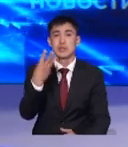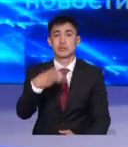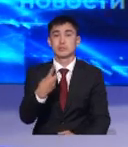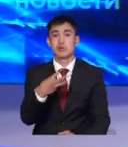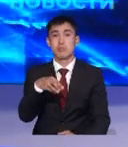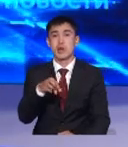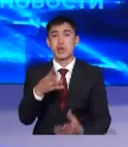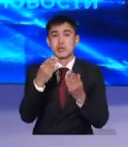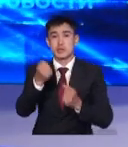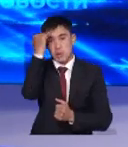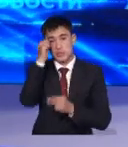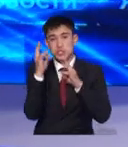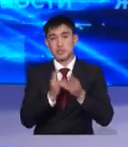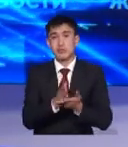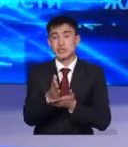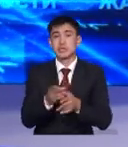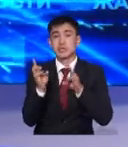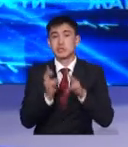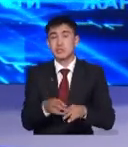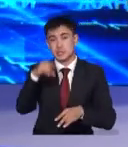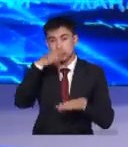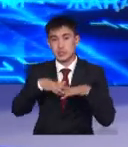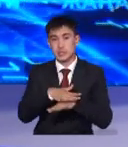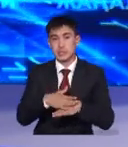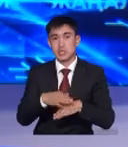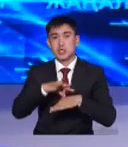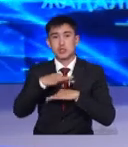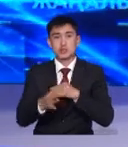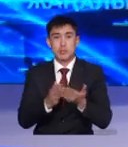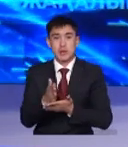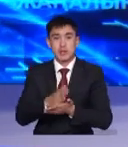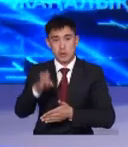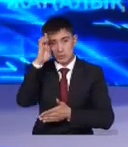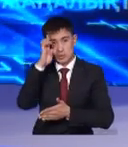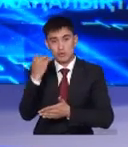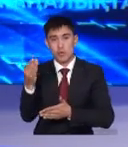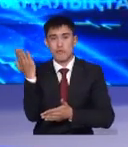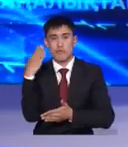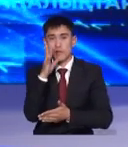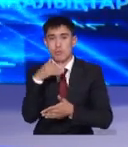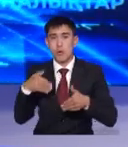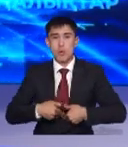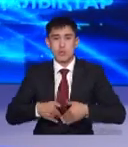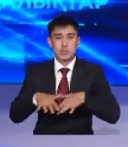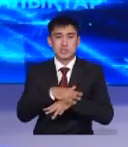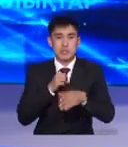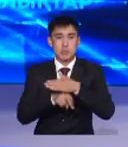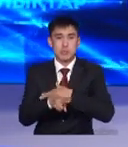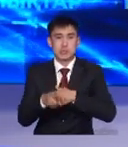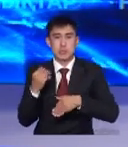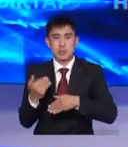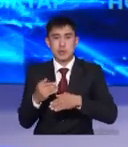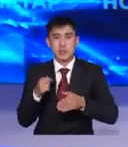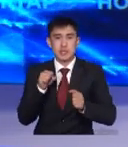31 мая – день памяти жертв политических репрессий в Казахстане. Жесткая политика государства в то время, голод и массовые репрессии,